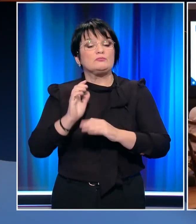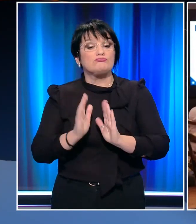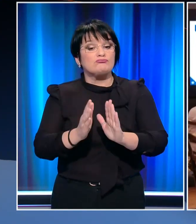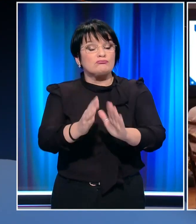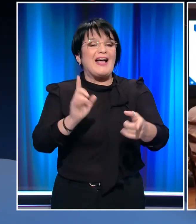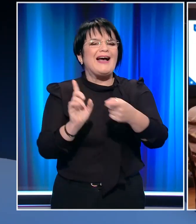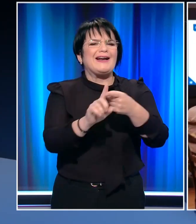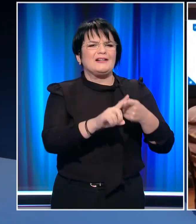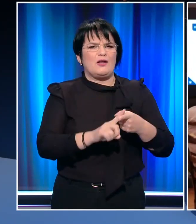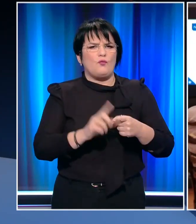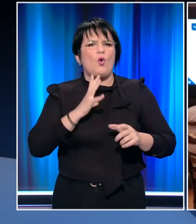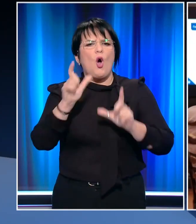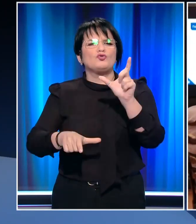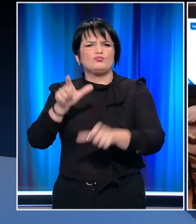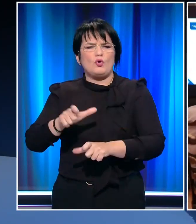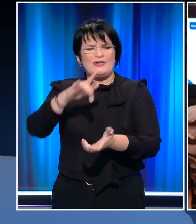Υπότιτλοι AUTHORWAVE